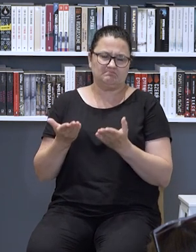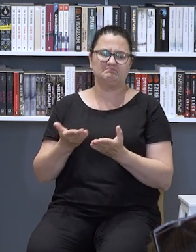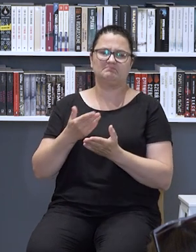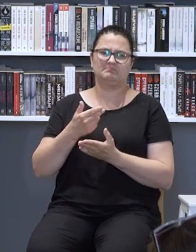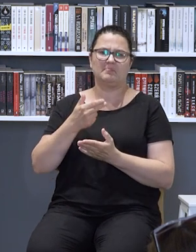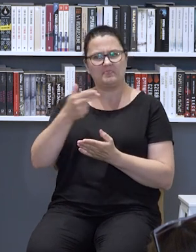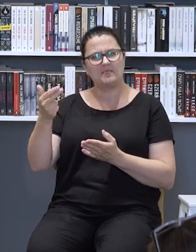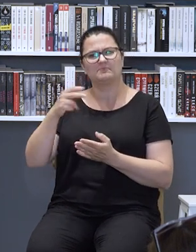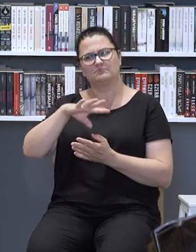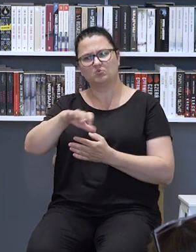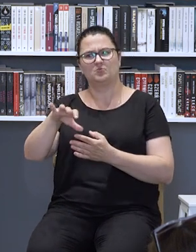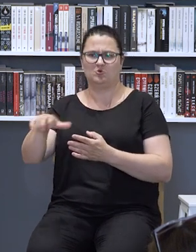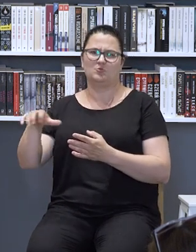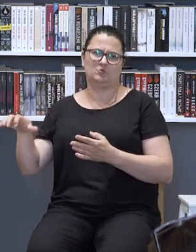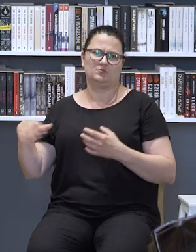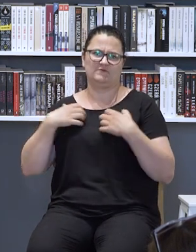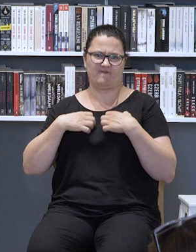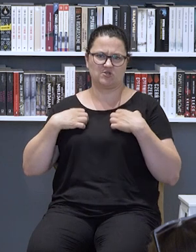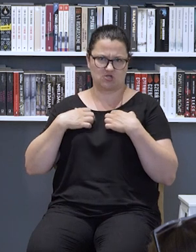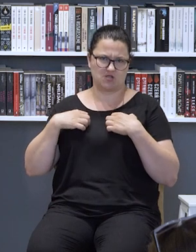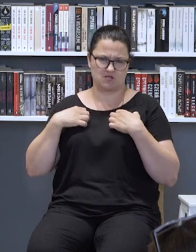do pewnych gatunków zwierząt.